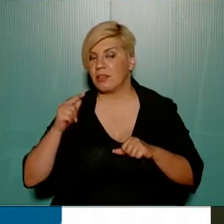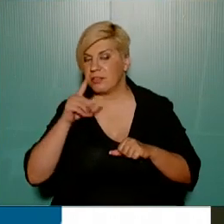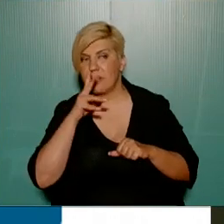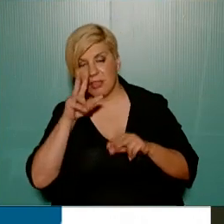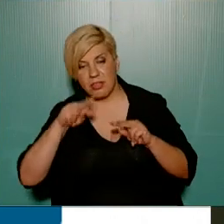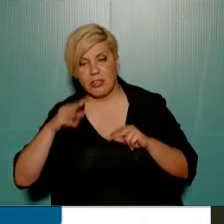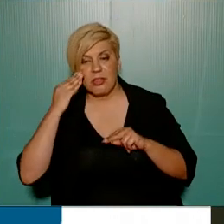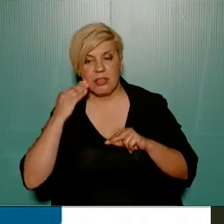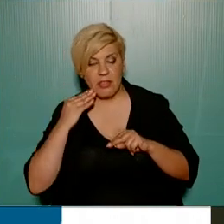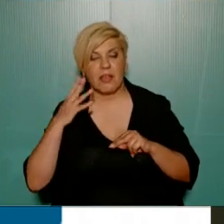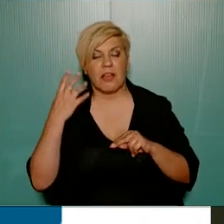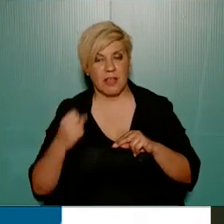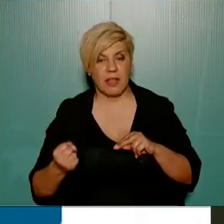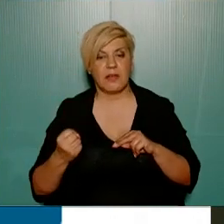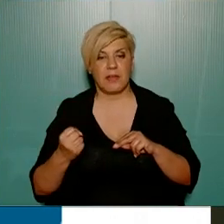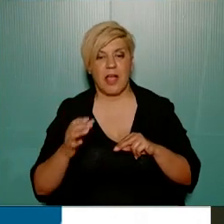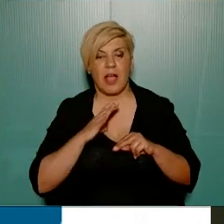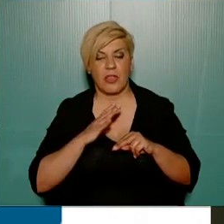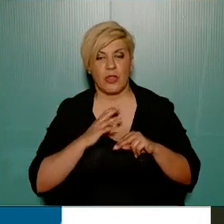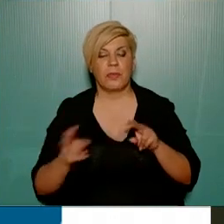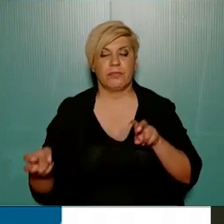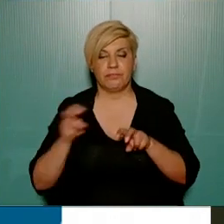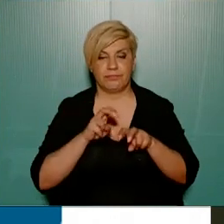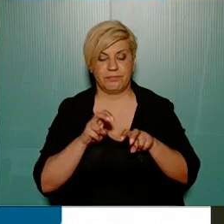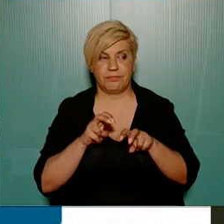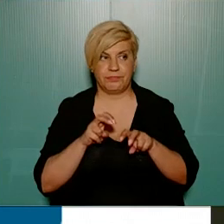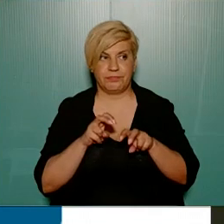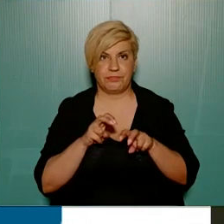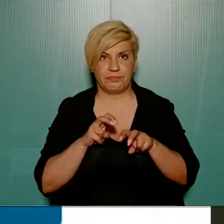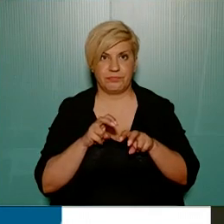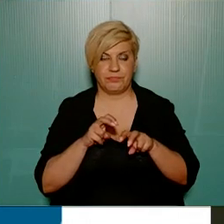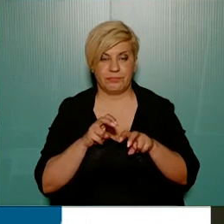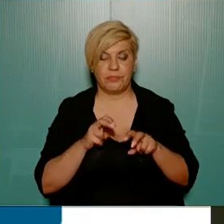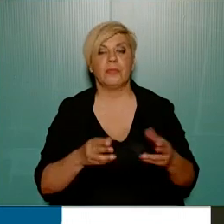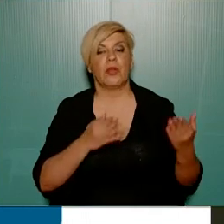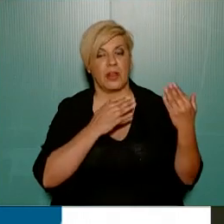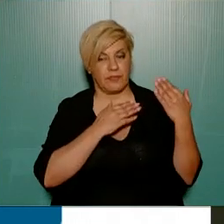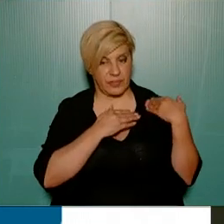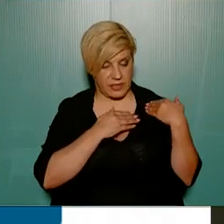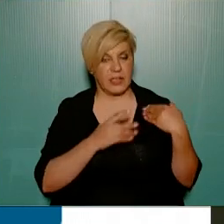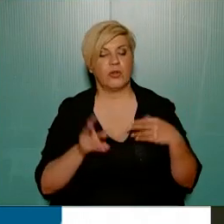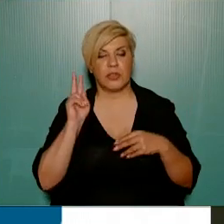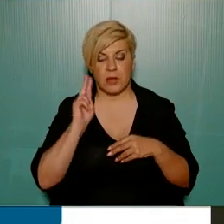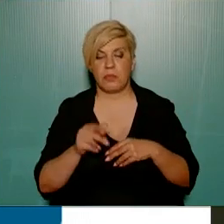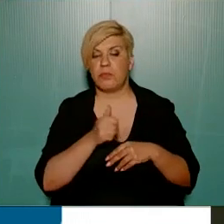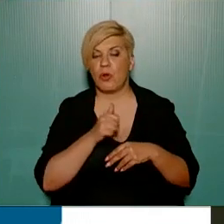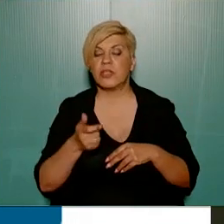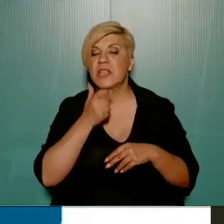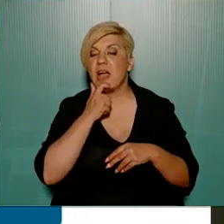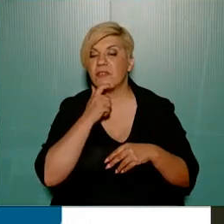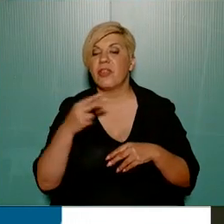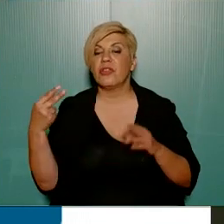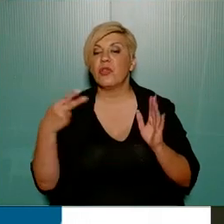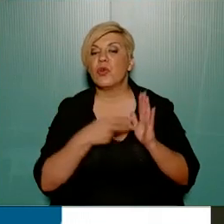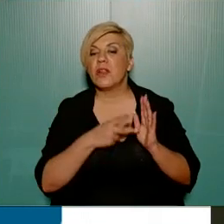και υπάρχουν άνθρωποι οι οποίοι είναι φίλοι των τρένων και των τραμ. Μόνο στη Βρετανία υπάρχουν